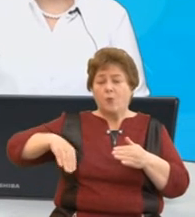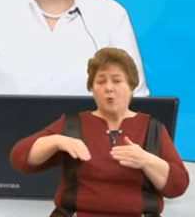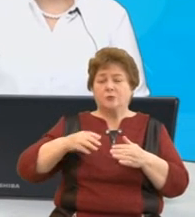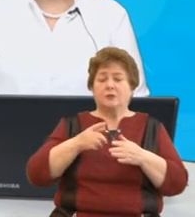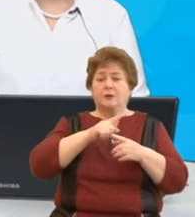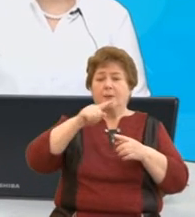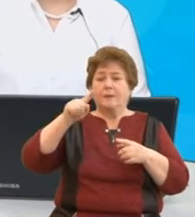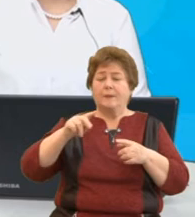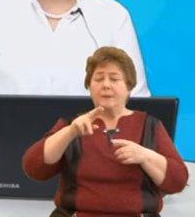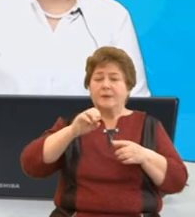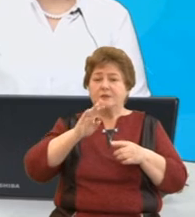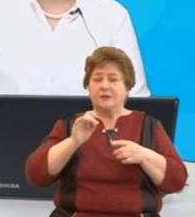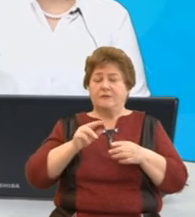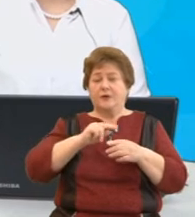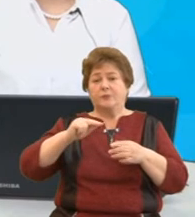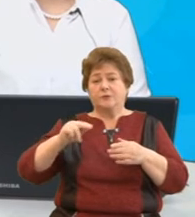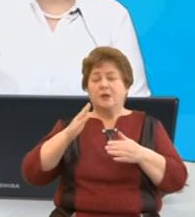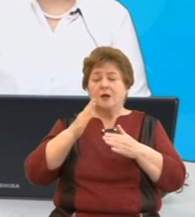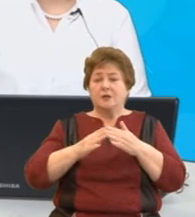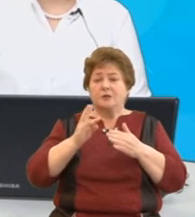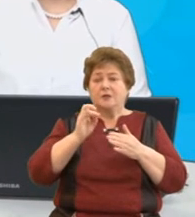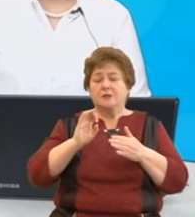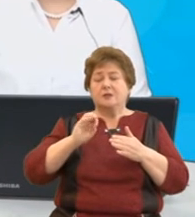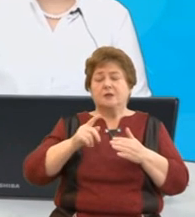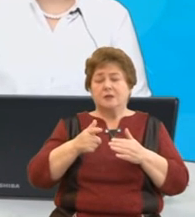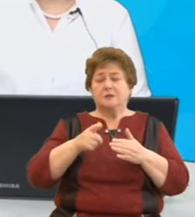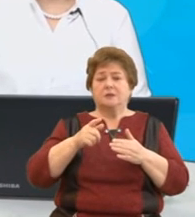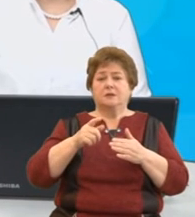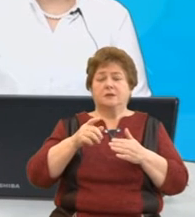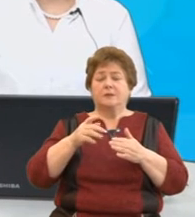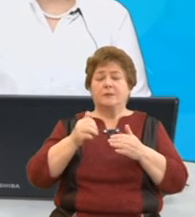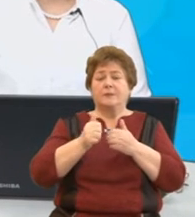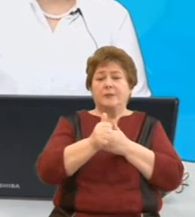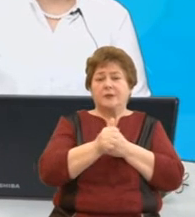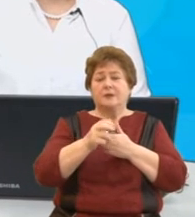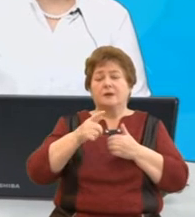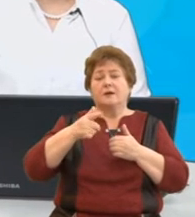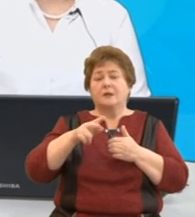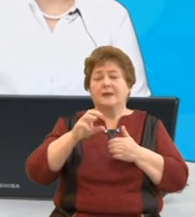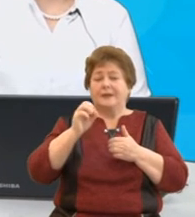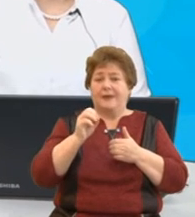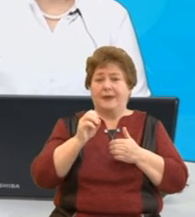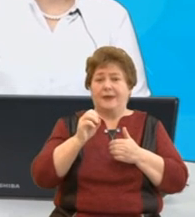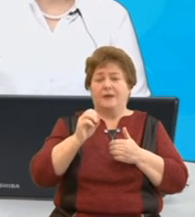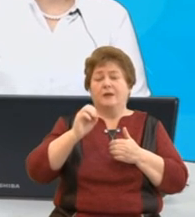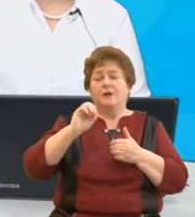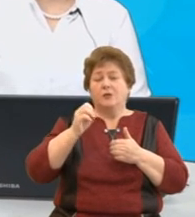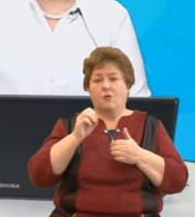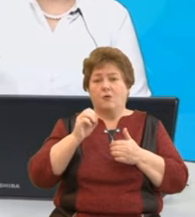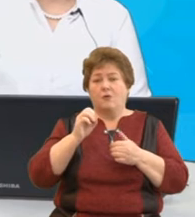приставок оканчивающихся на согласный перед гласными е ю